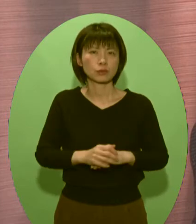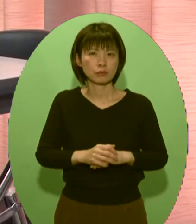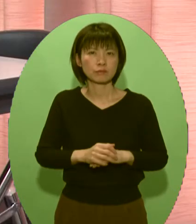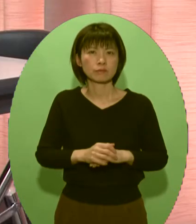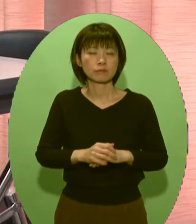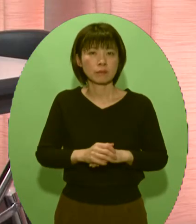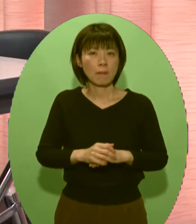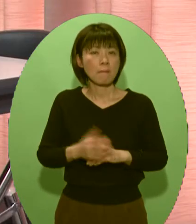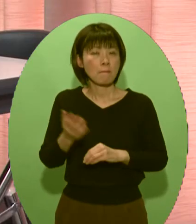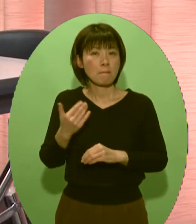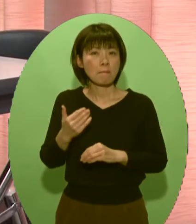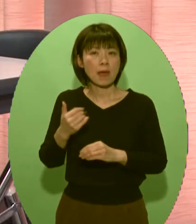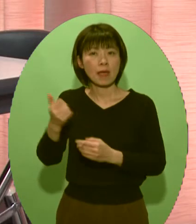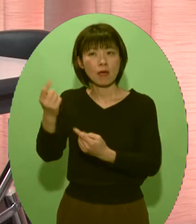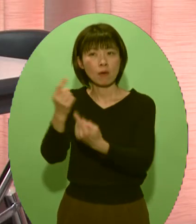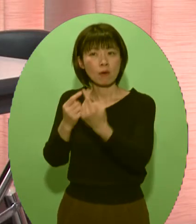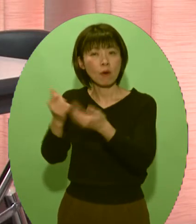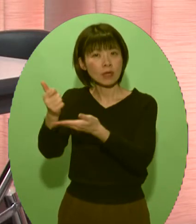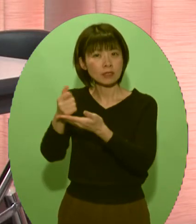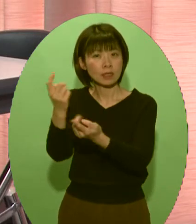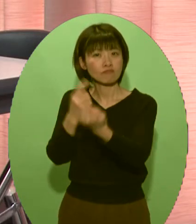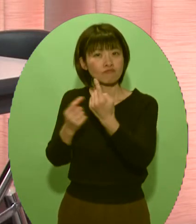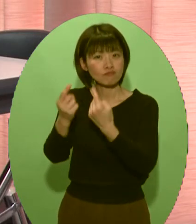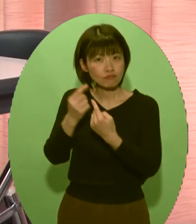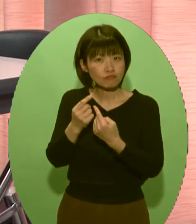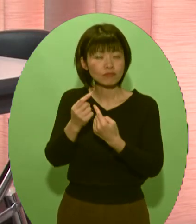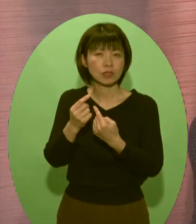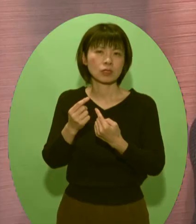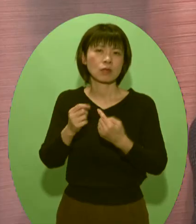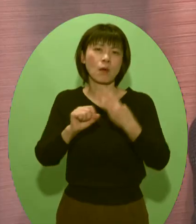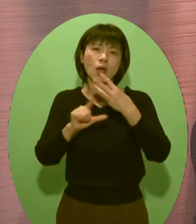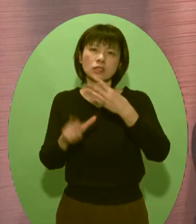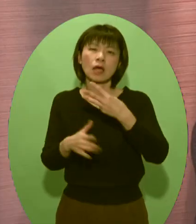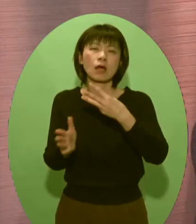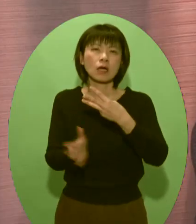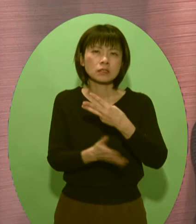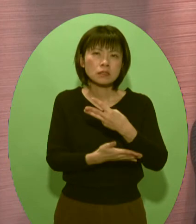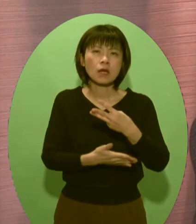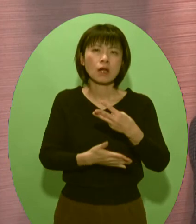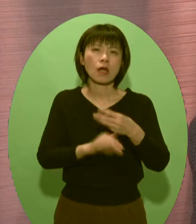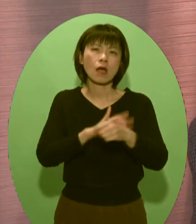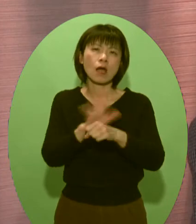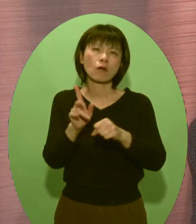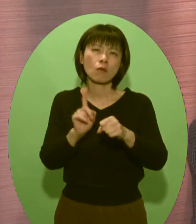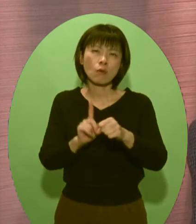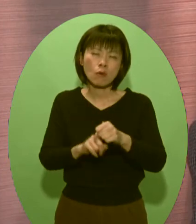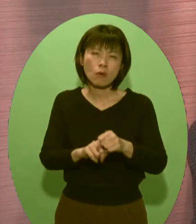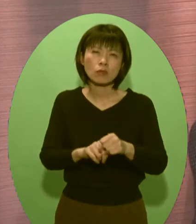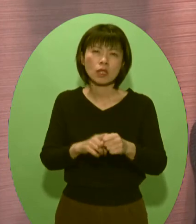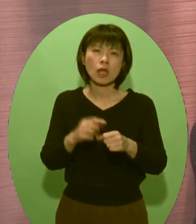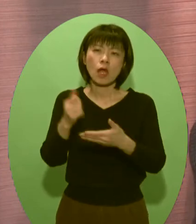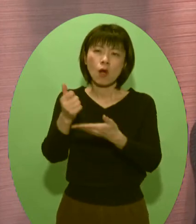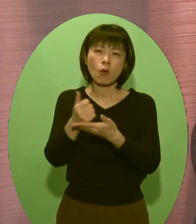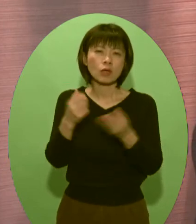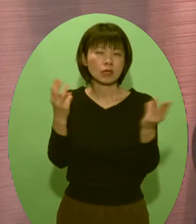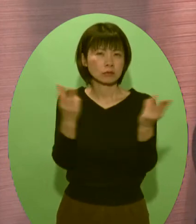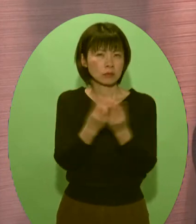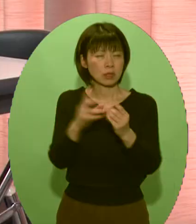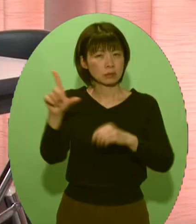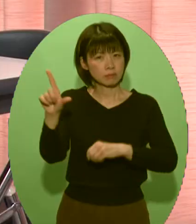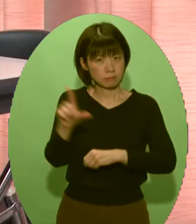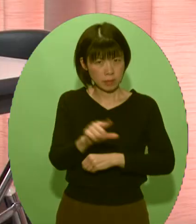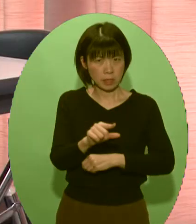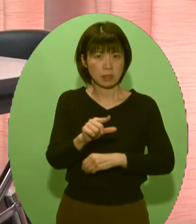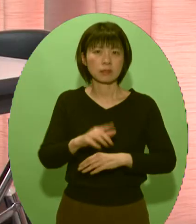では多くのお客さん患者さんが来てくださったのが3月以降かなり、お客さんが減ってきたっていうのも事実ですね。